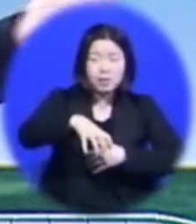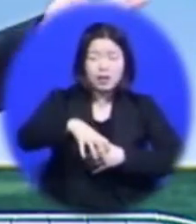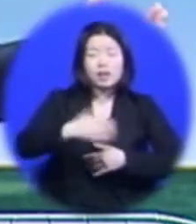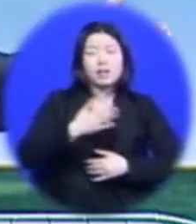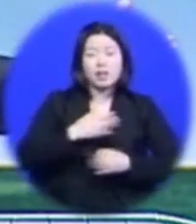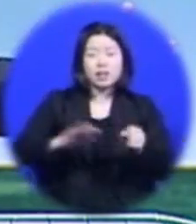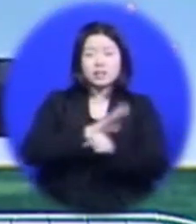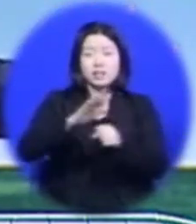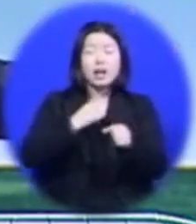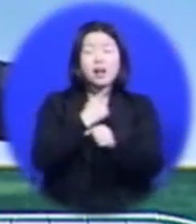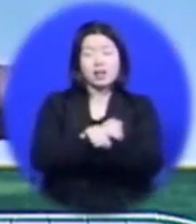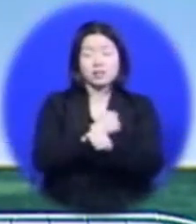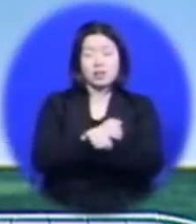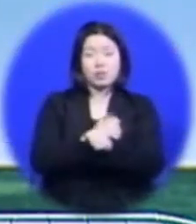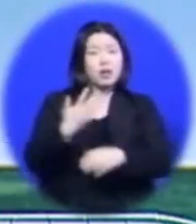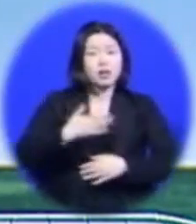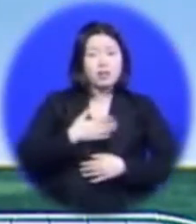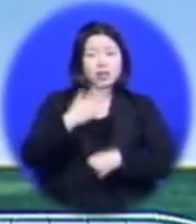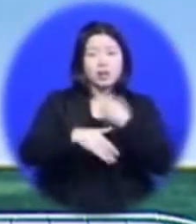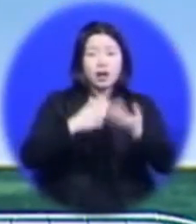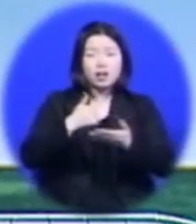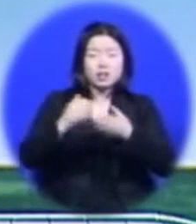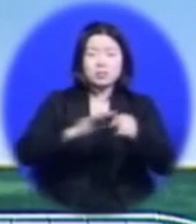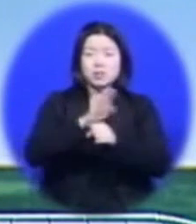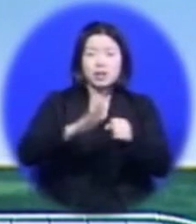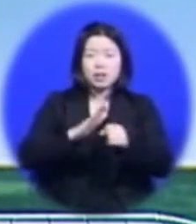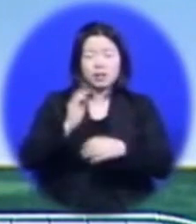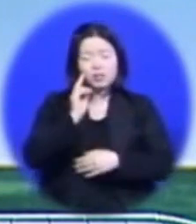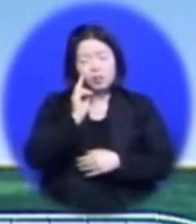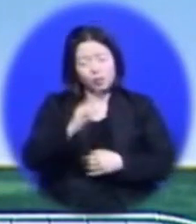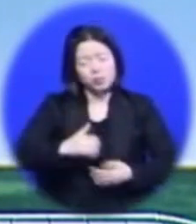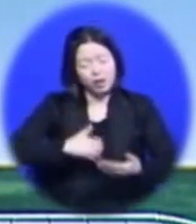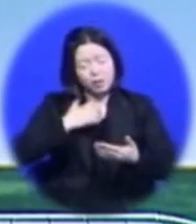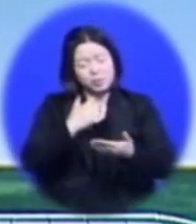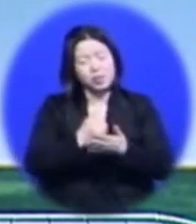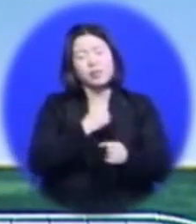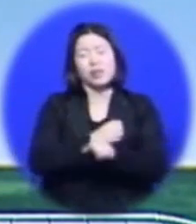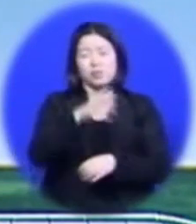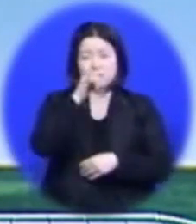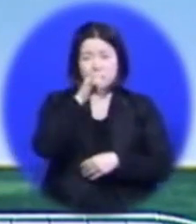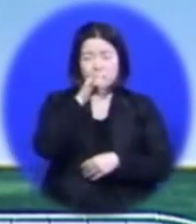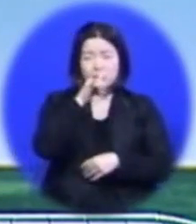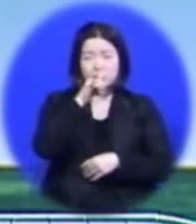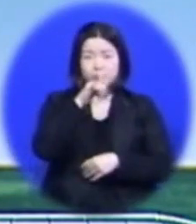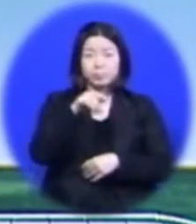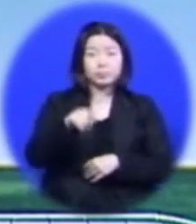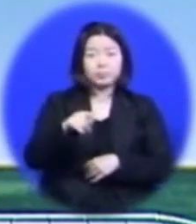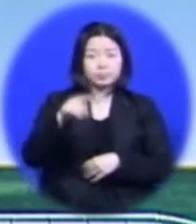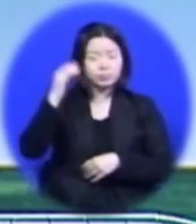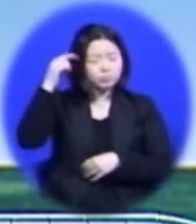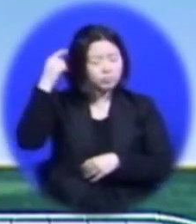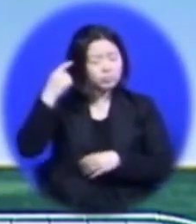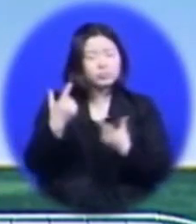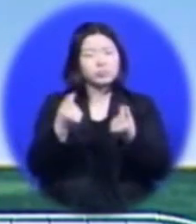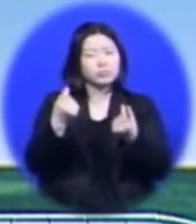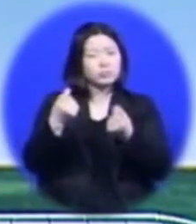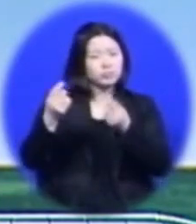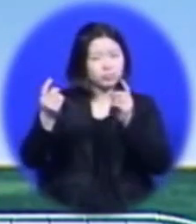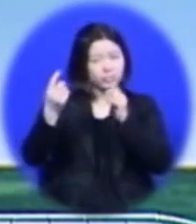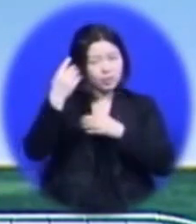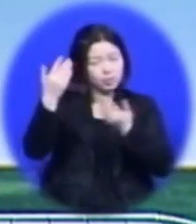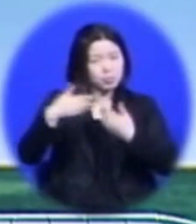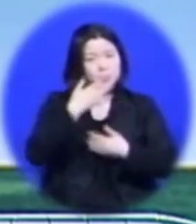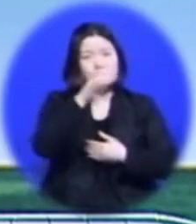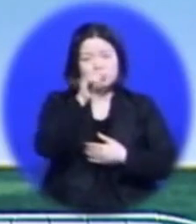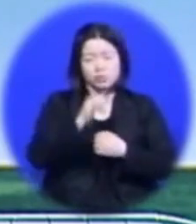나를 사랑하세요, 나는 하나님의 사랑에 너무 감격하고 있어요, 이건 정신병자처럼 취급받지